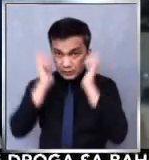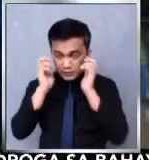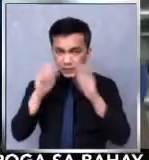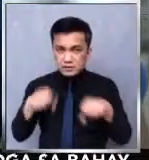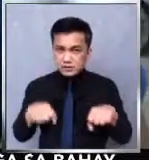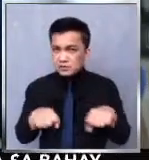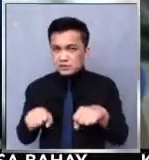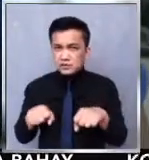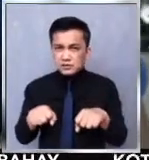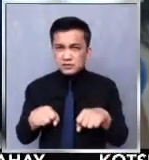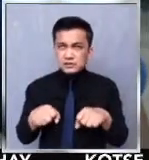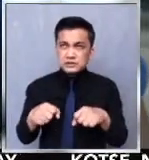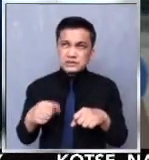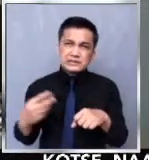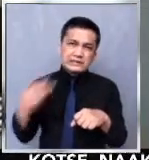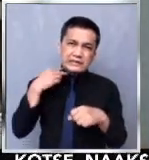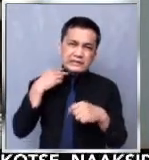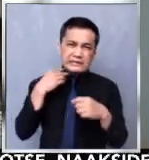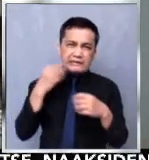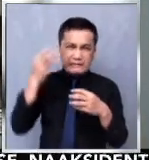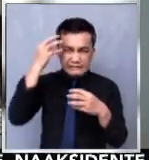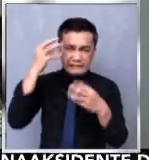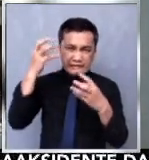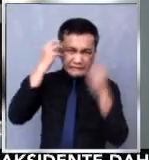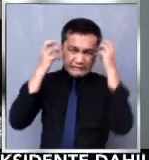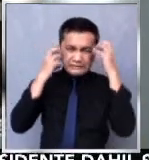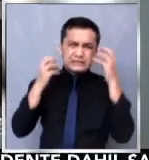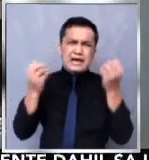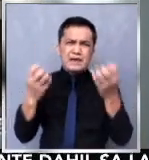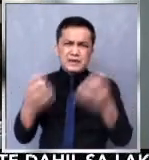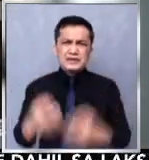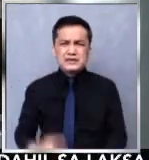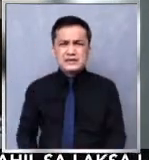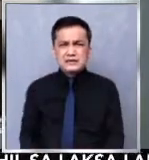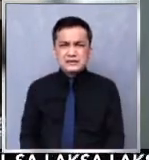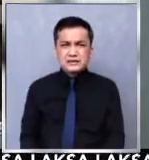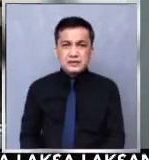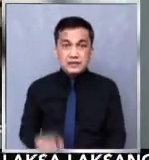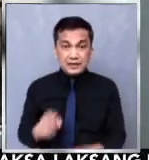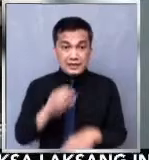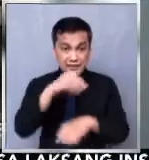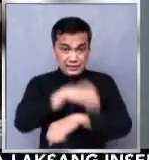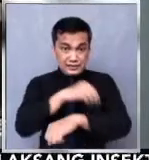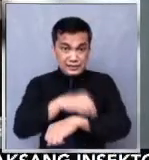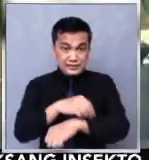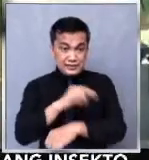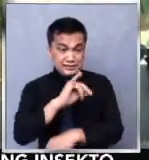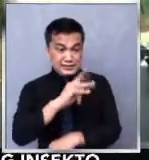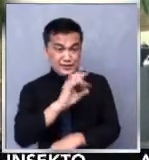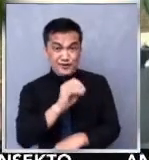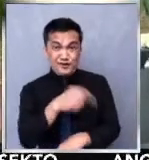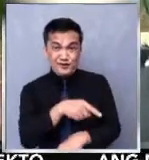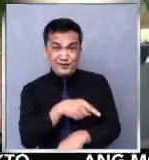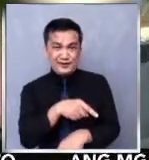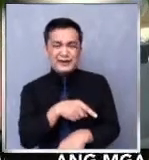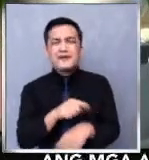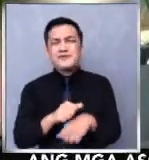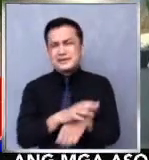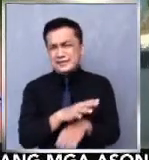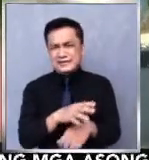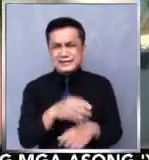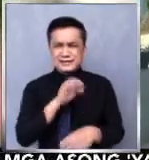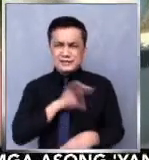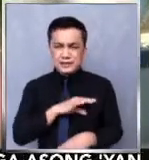kumakapit sa ulo, sa katawan, sa sobrang dami. Ang karinderya ni Nico, apektado na raw ang kita. 9 p.m. talaga yung sarado namin.